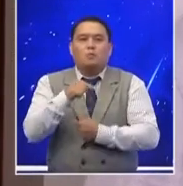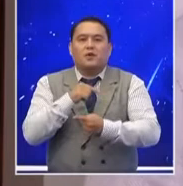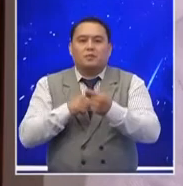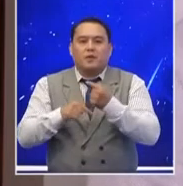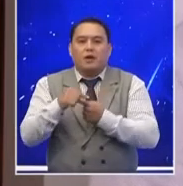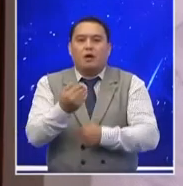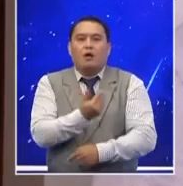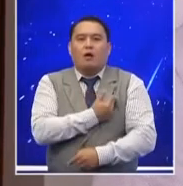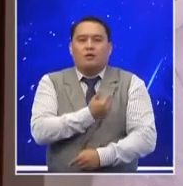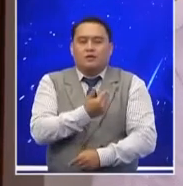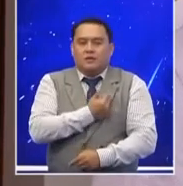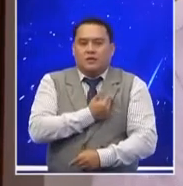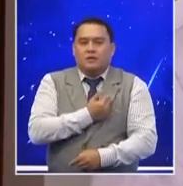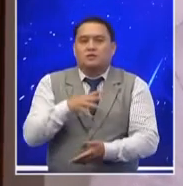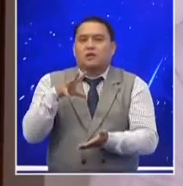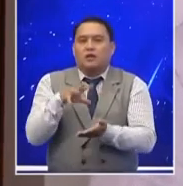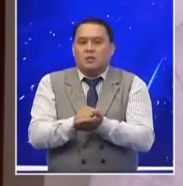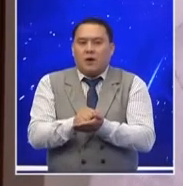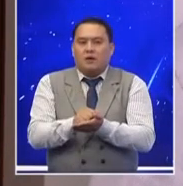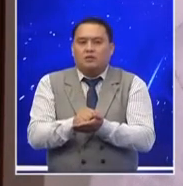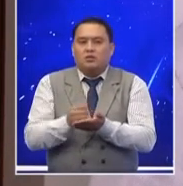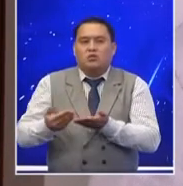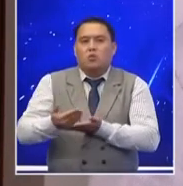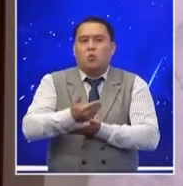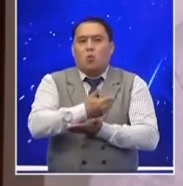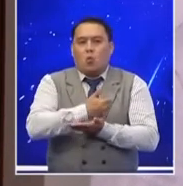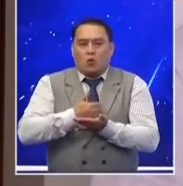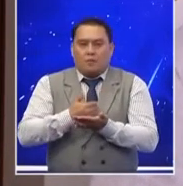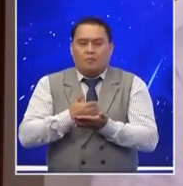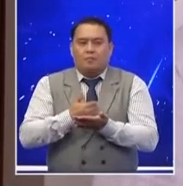бы хотели заниматься сбором